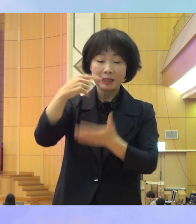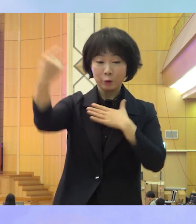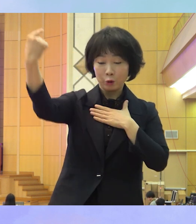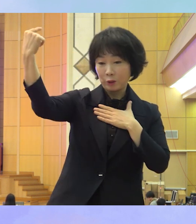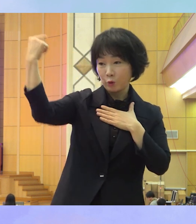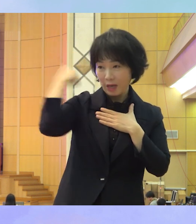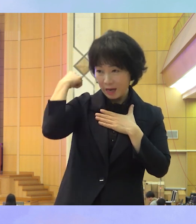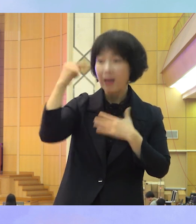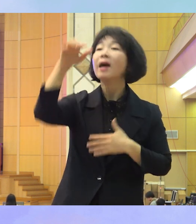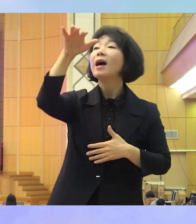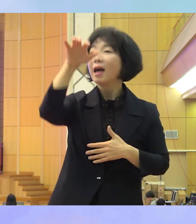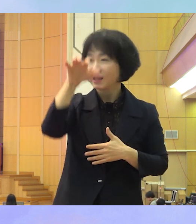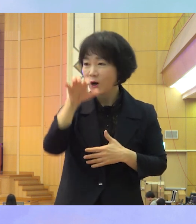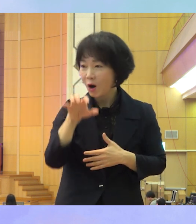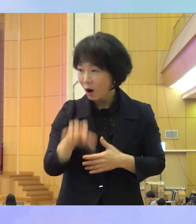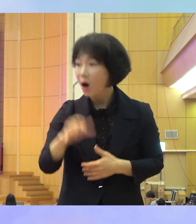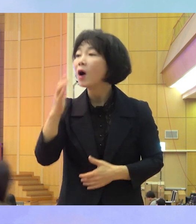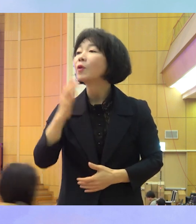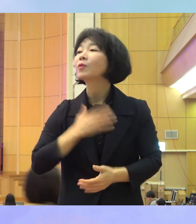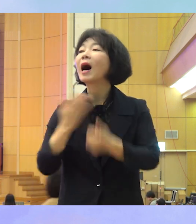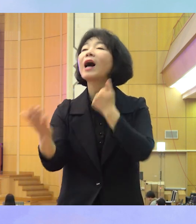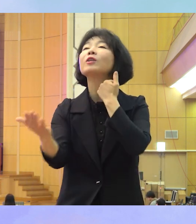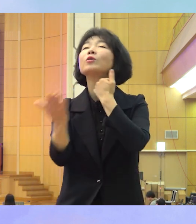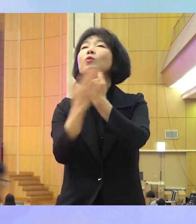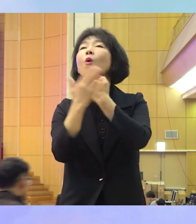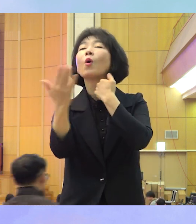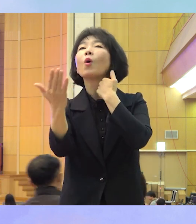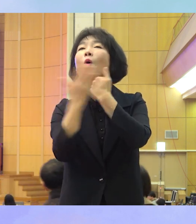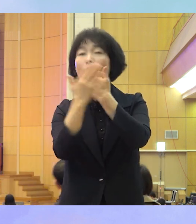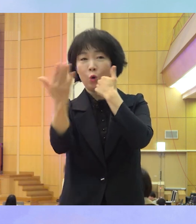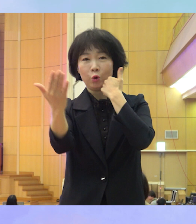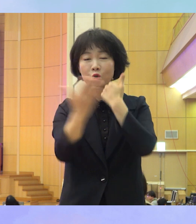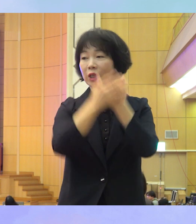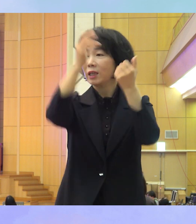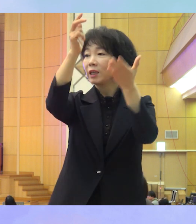나의 등 뒤에서 나를